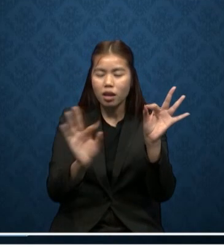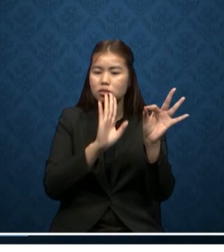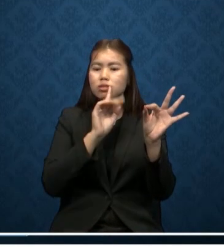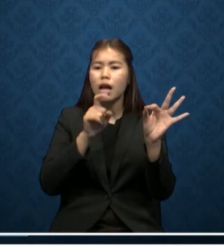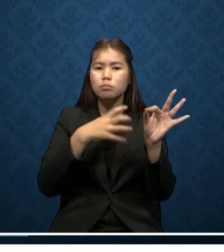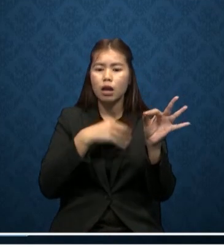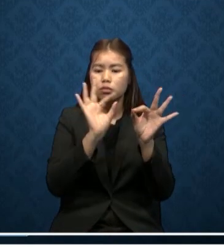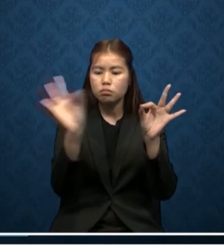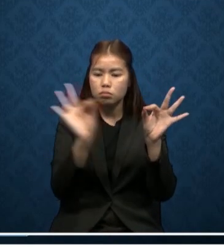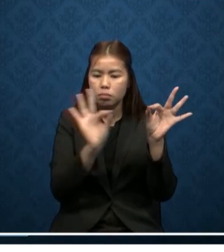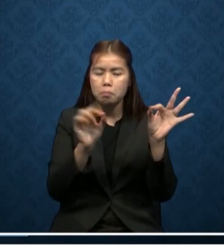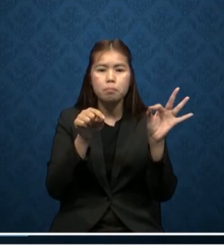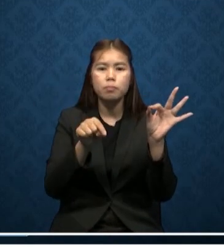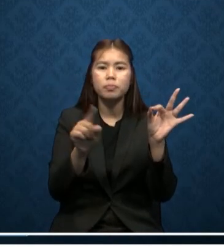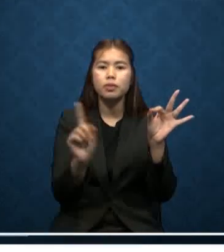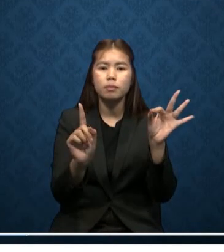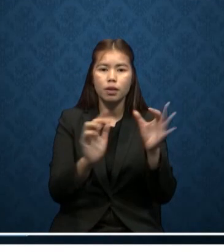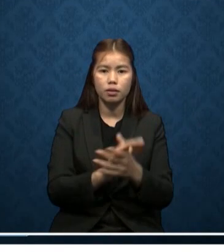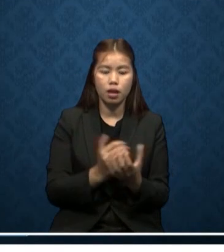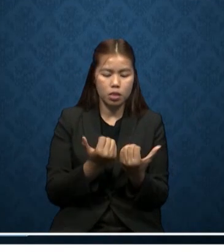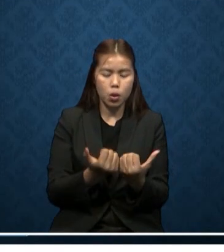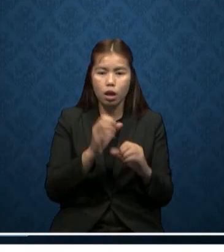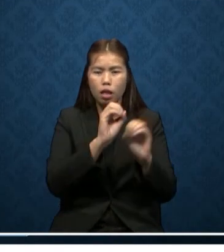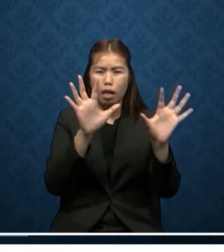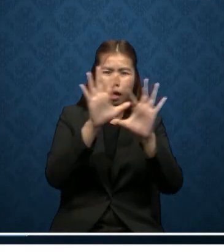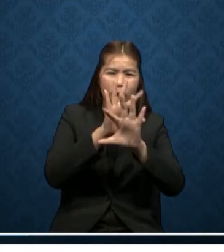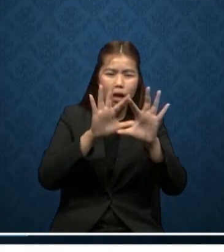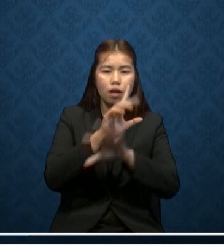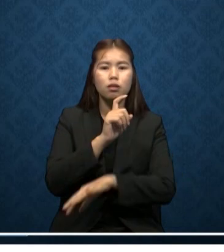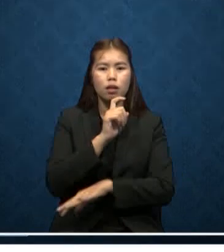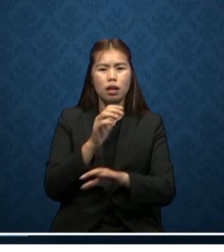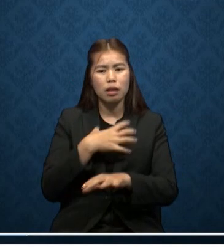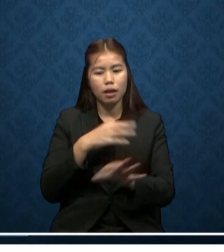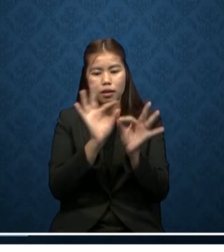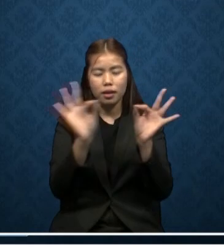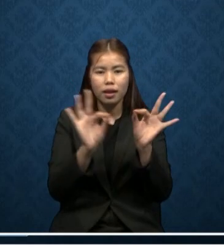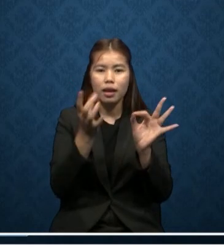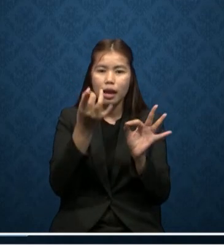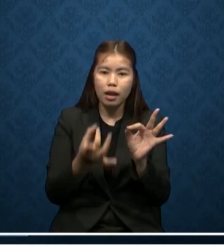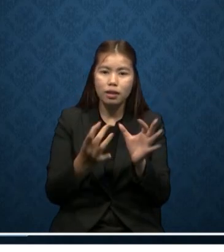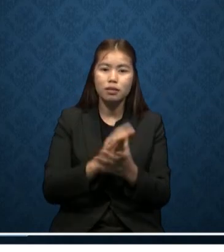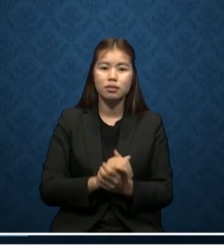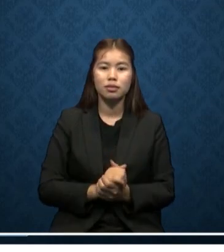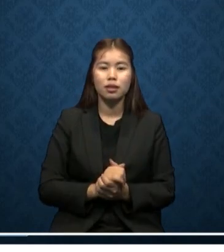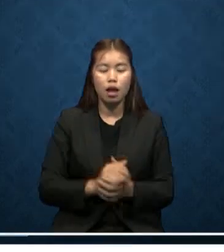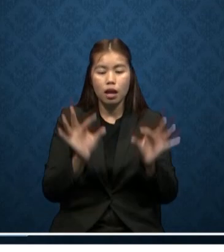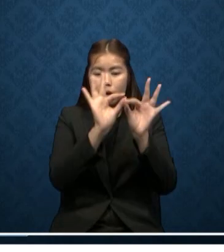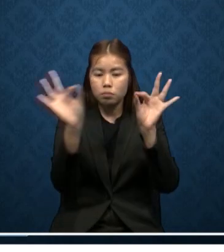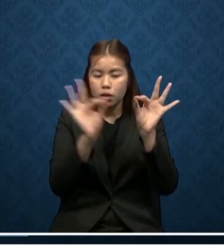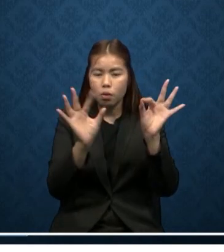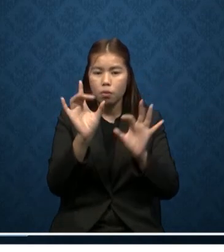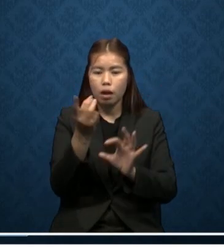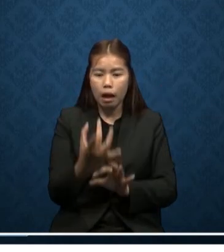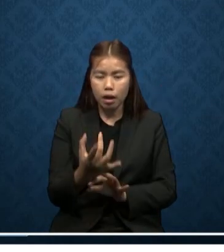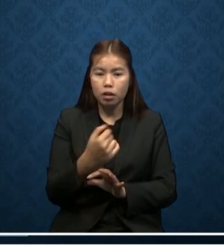อะไรวันนี้ท่านยังไม่ชัดเลยนะครับท่านจะแก้อะไรแก้แล้วใครจะได้ประโยชน์